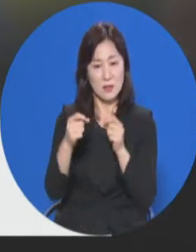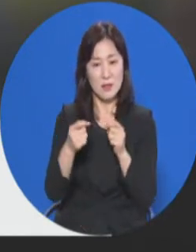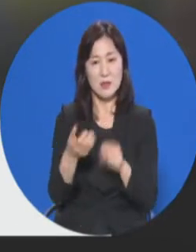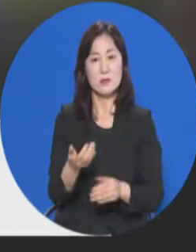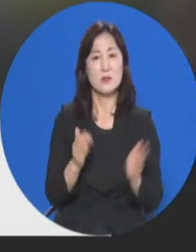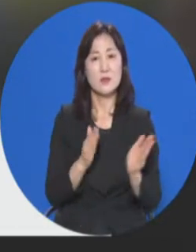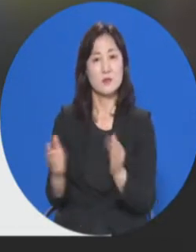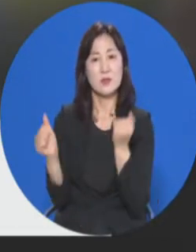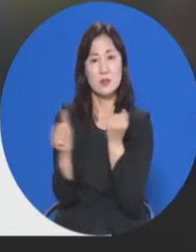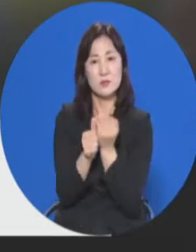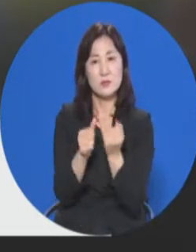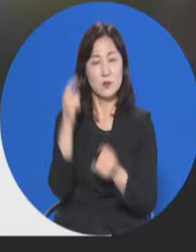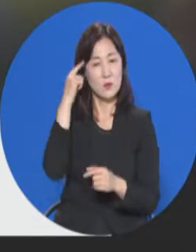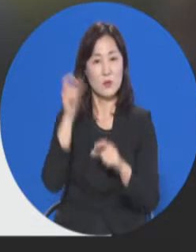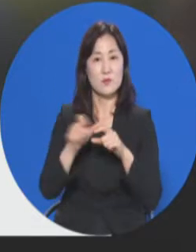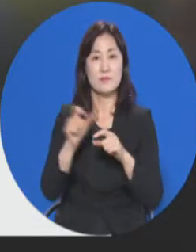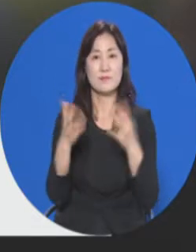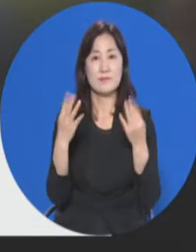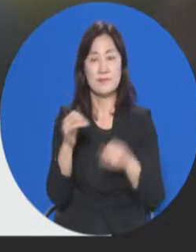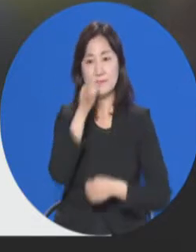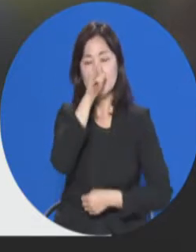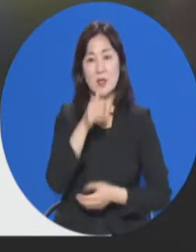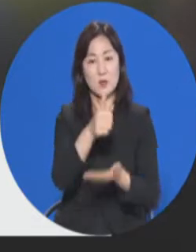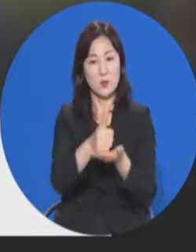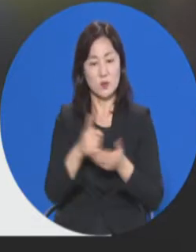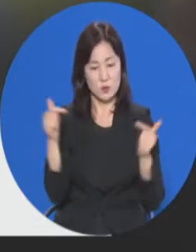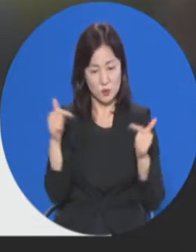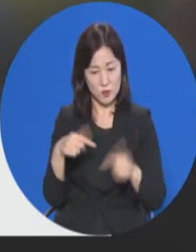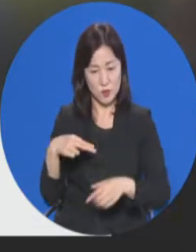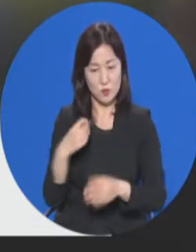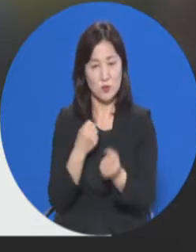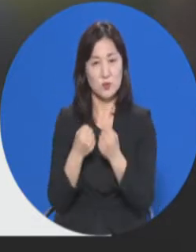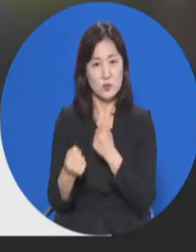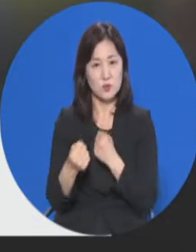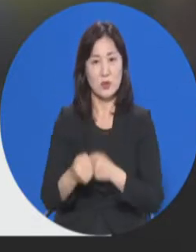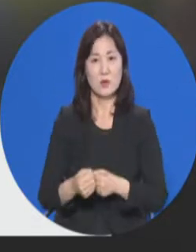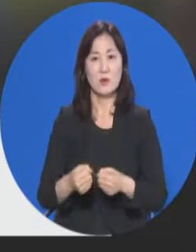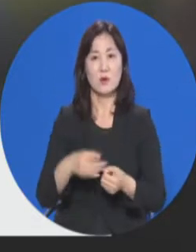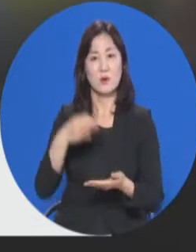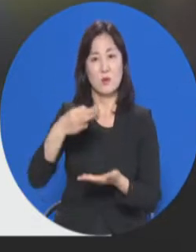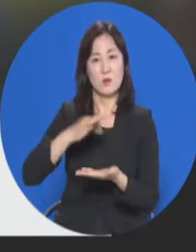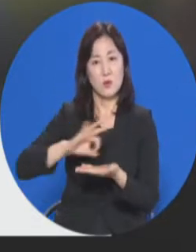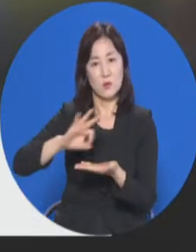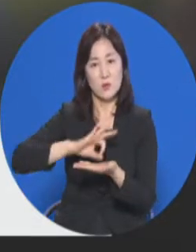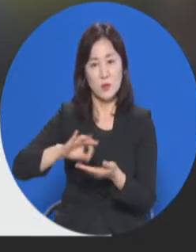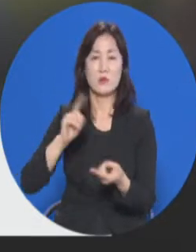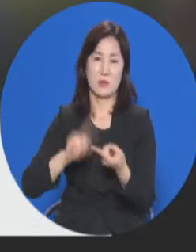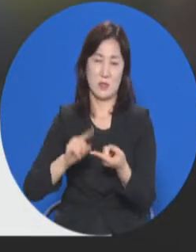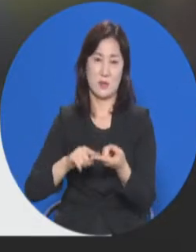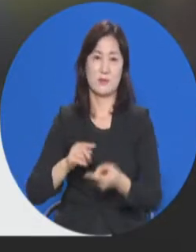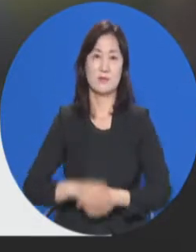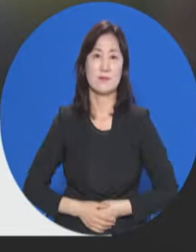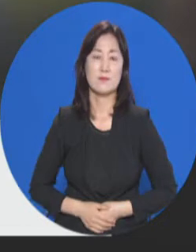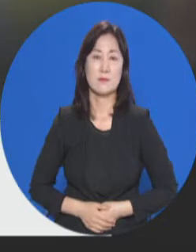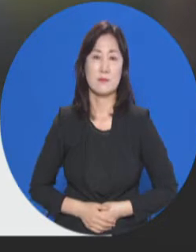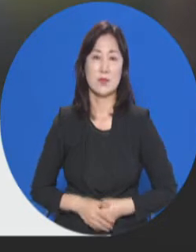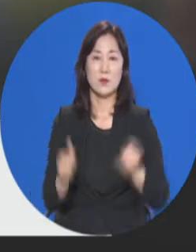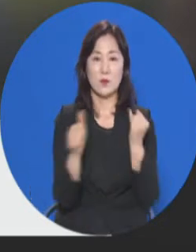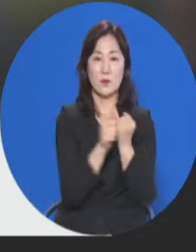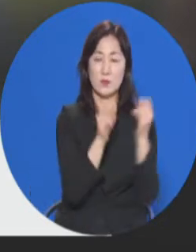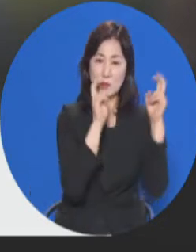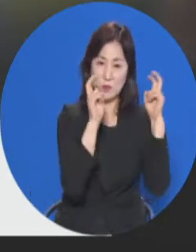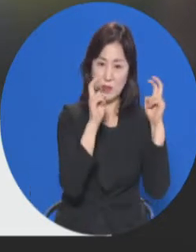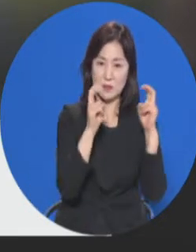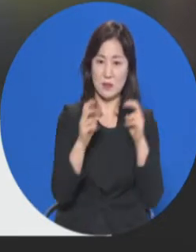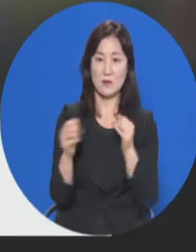고심이 적지 않습니다. 하객이 줄어도 예식 비용은 절감할 수 없는 상황 때문인데요. 웨딩 업체와 예비